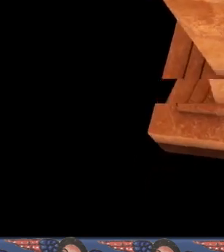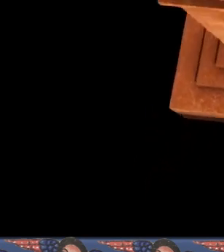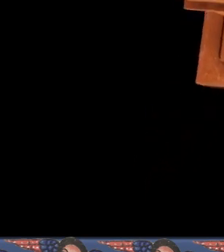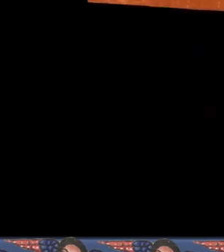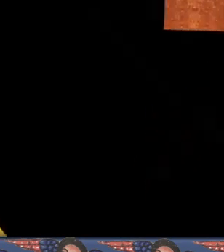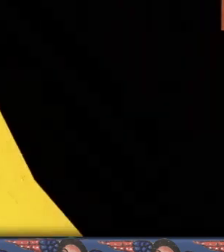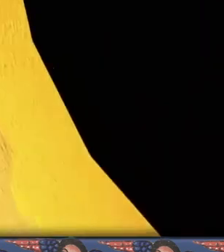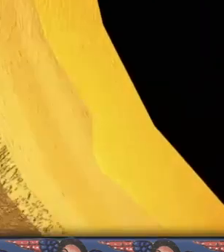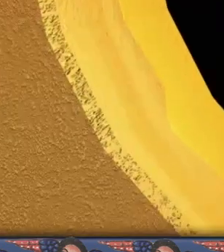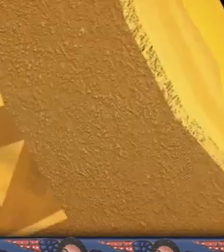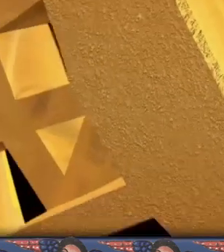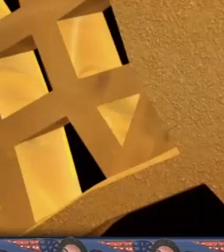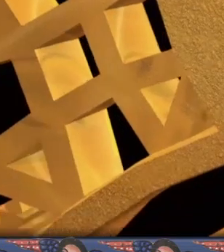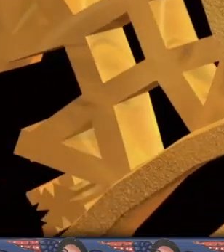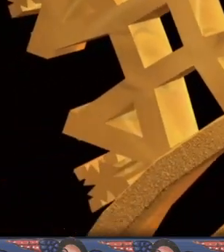በሰማይ በምድር